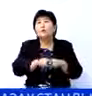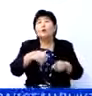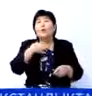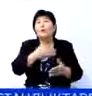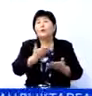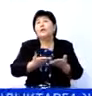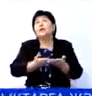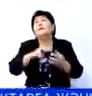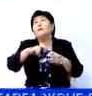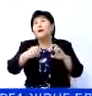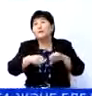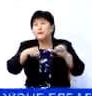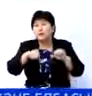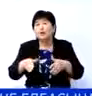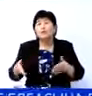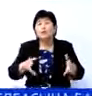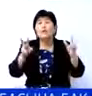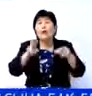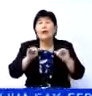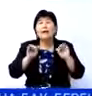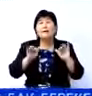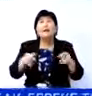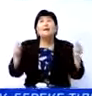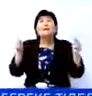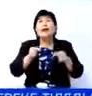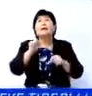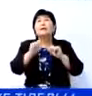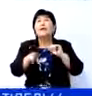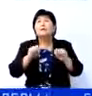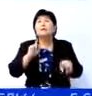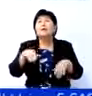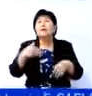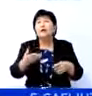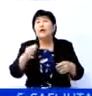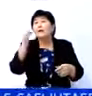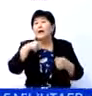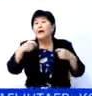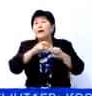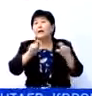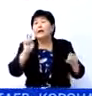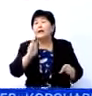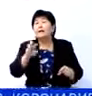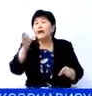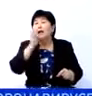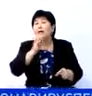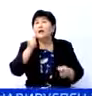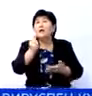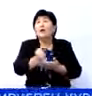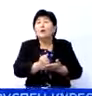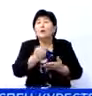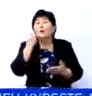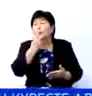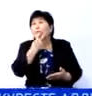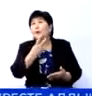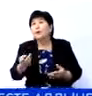деген проблемаларды шешу жолдарын қарастырды. Нақты тапсырмалар жүктеді. Дәріханаларға бас сұғып, дәрі-дәрмек қорын да көзбен